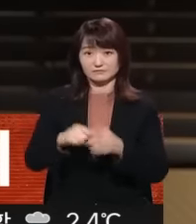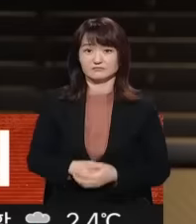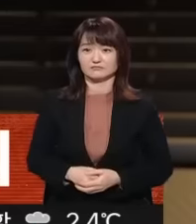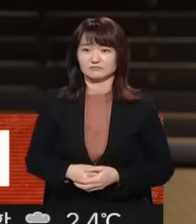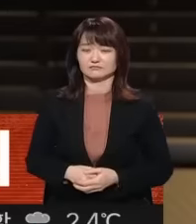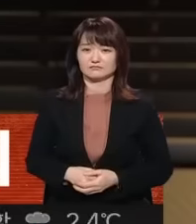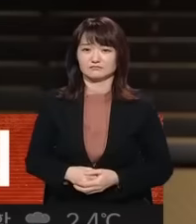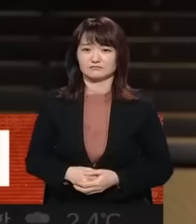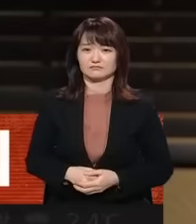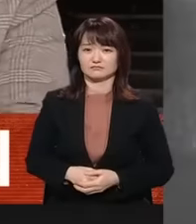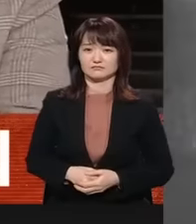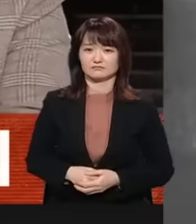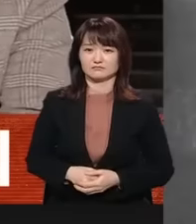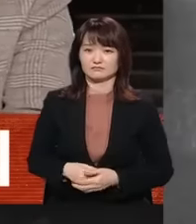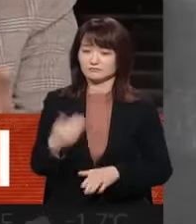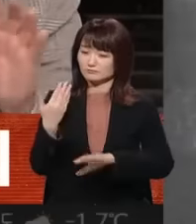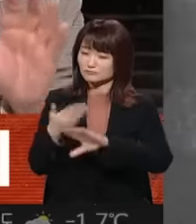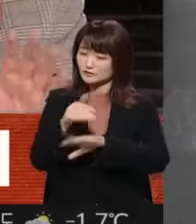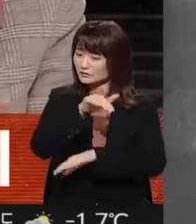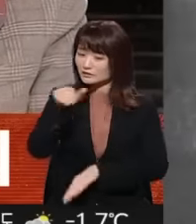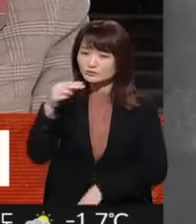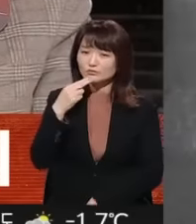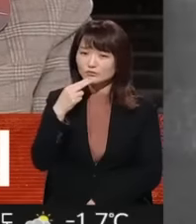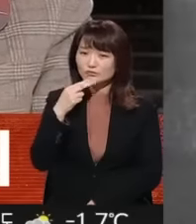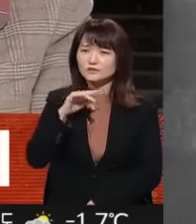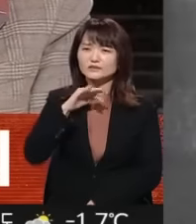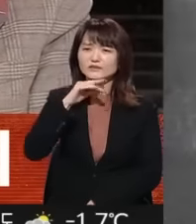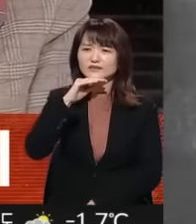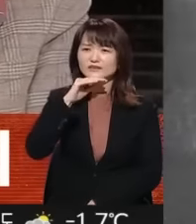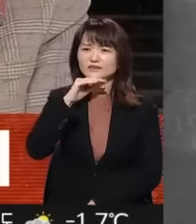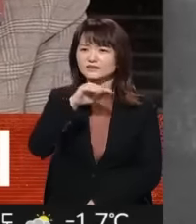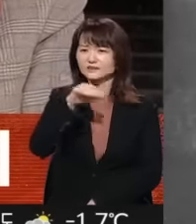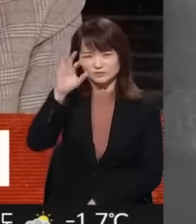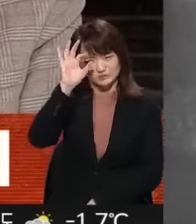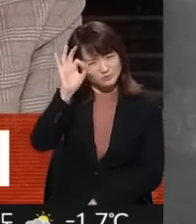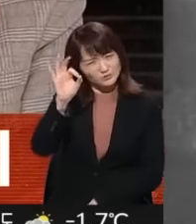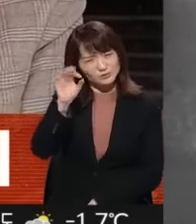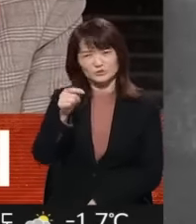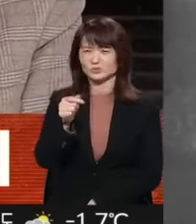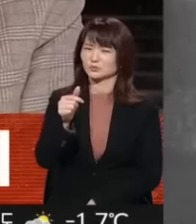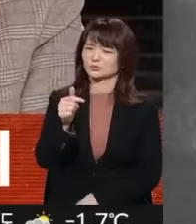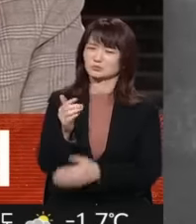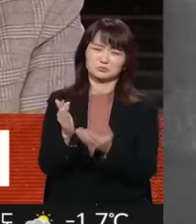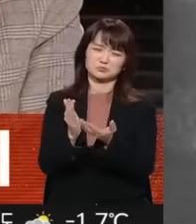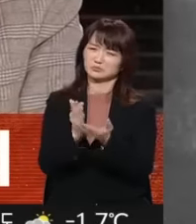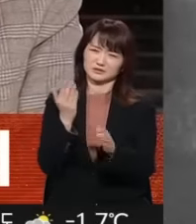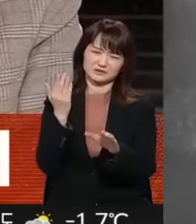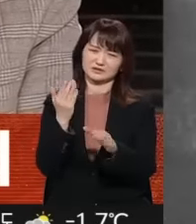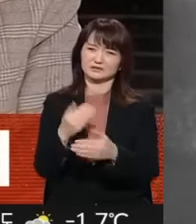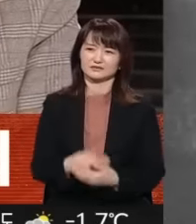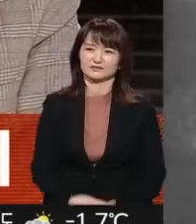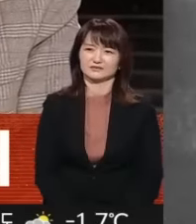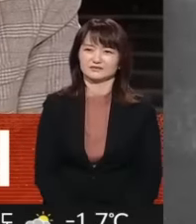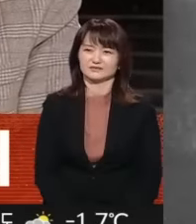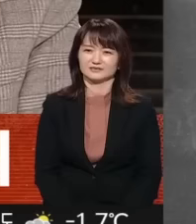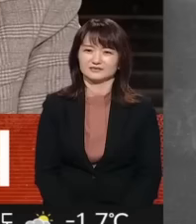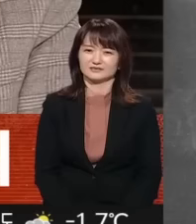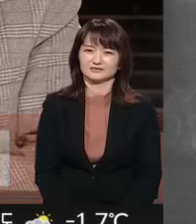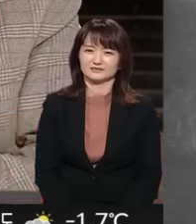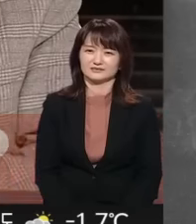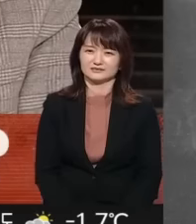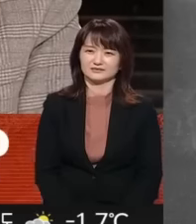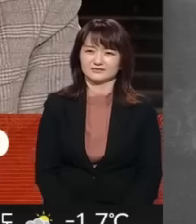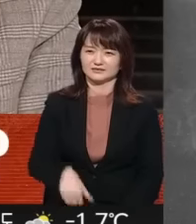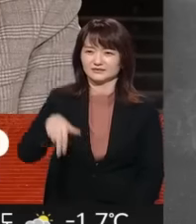않고 다른 어떤 기준 없이 나이 기준으로만 보는 거는 조금 맞지 않다 생각이 듭니다 근데 일단 뭐